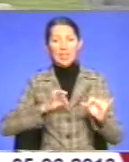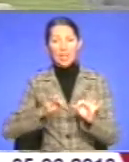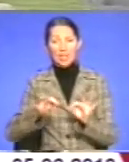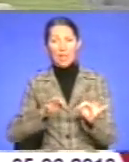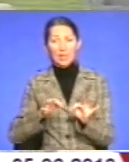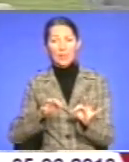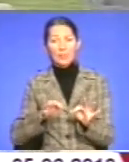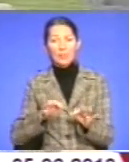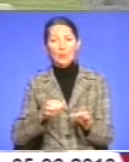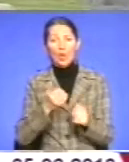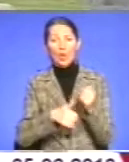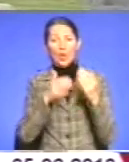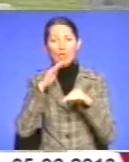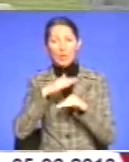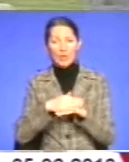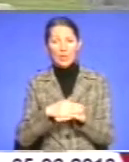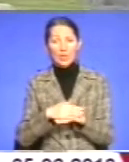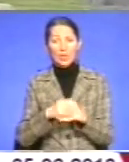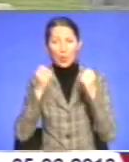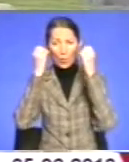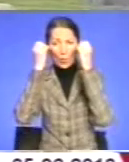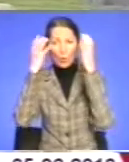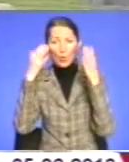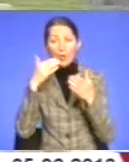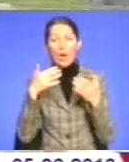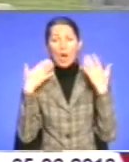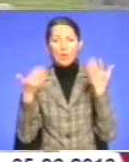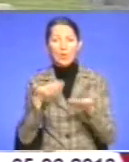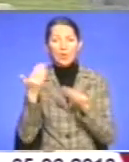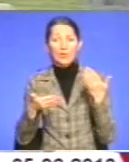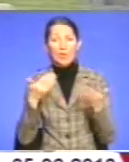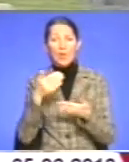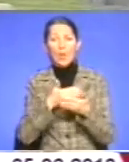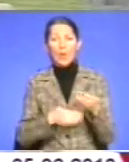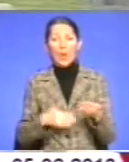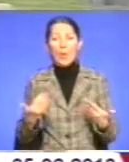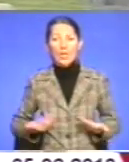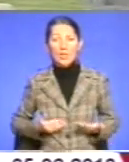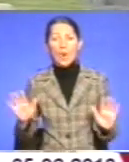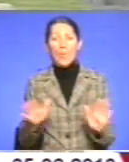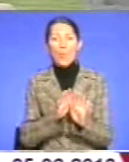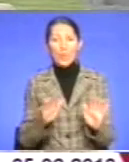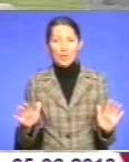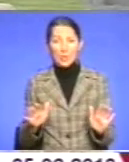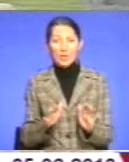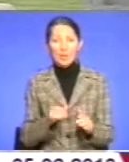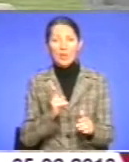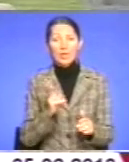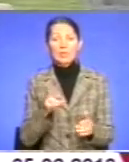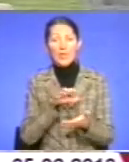шахмати. Кожен вечір культурна розважальна програма, жива музика, з якими займаються